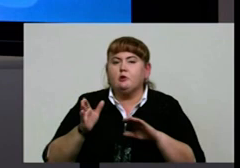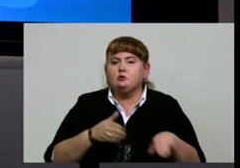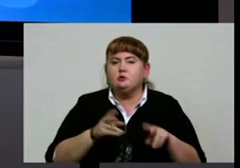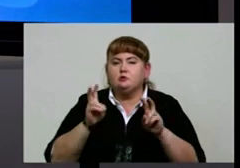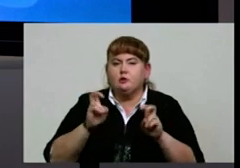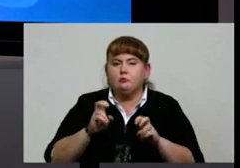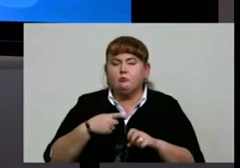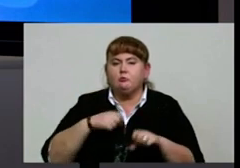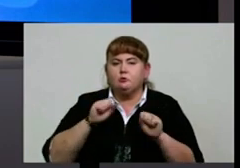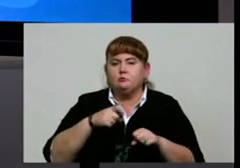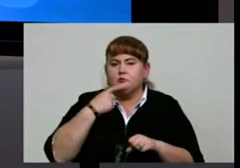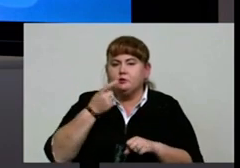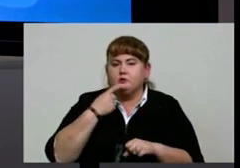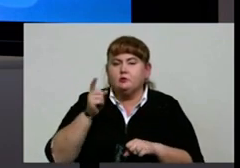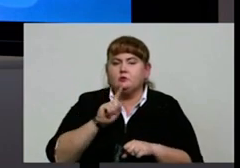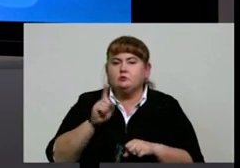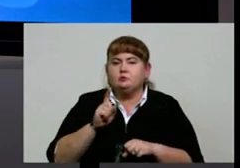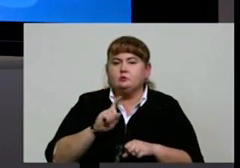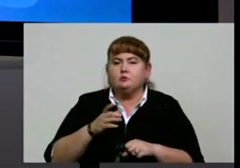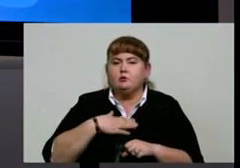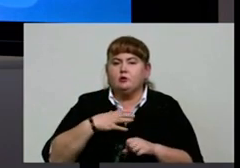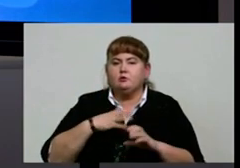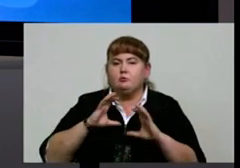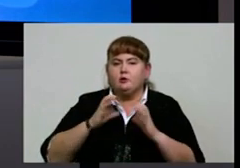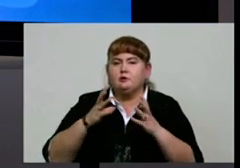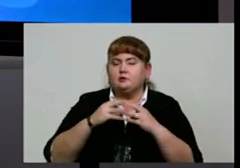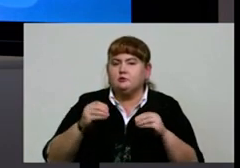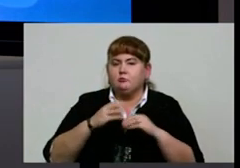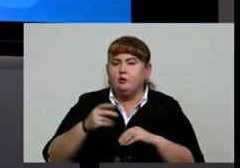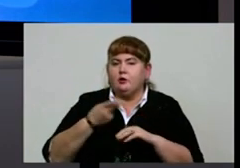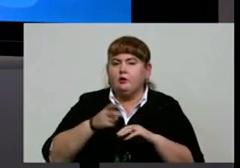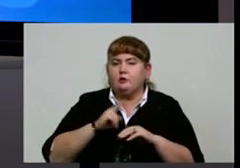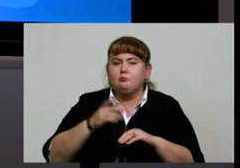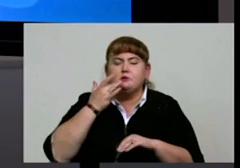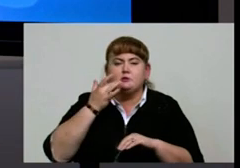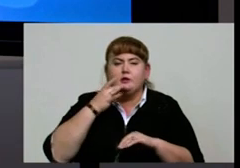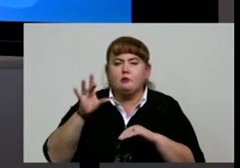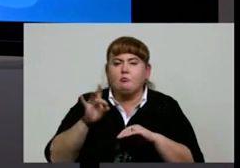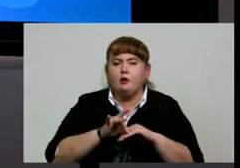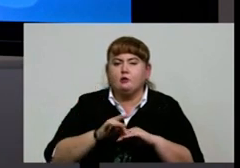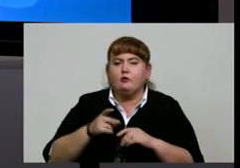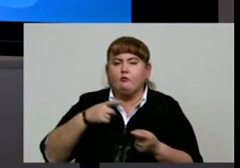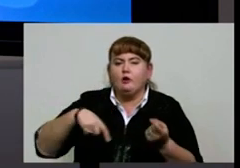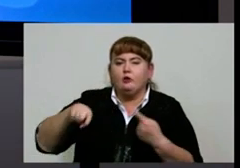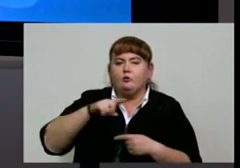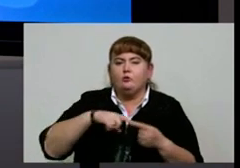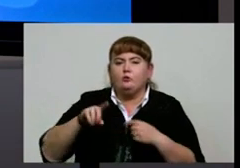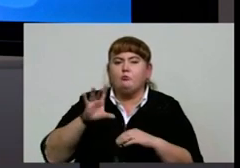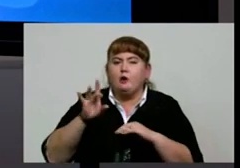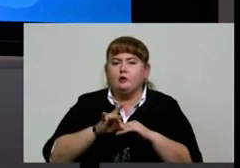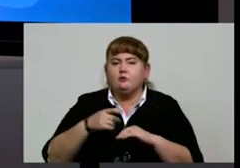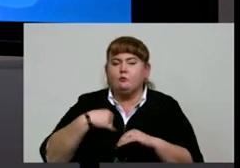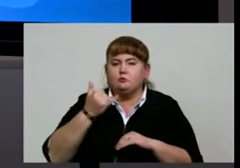можете сказать, что если наша планета Земля — это постоянный магнит, вокруг постоянных магнитов у